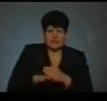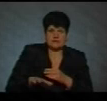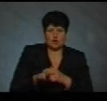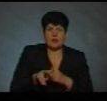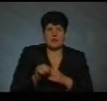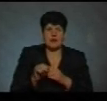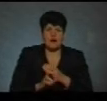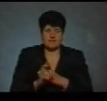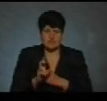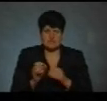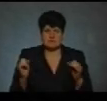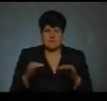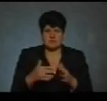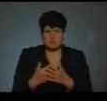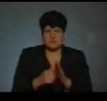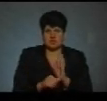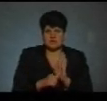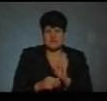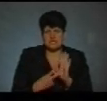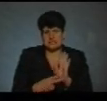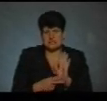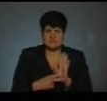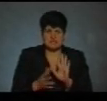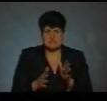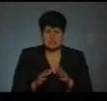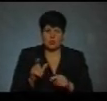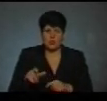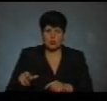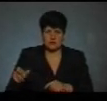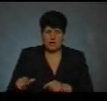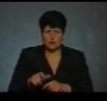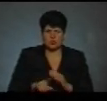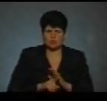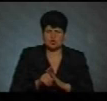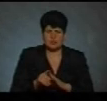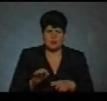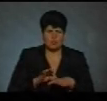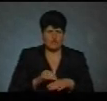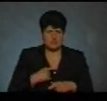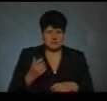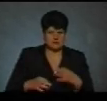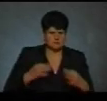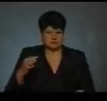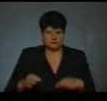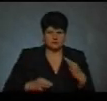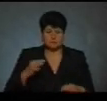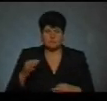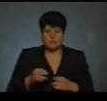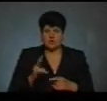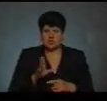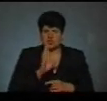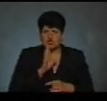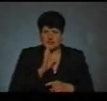лаври. Зібралось близько 60-70 людей, люди почали поводити себе агресивно, деякі